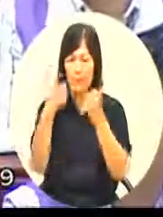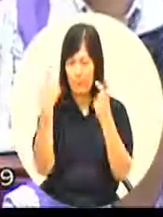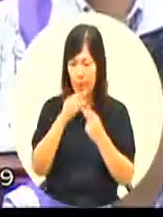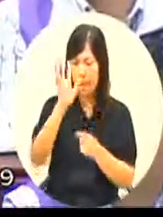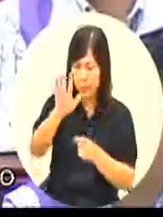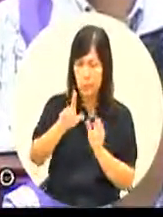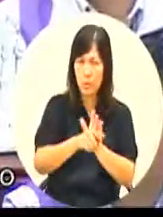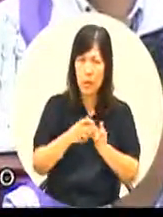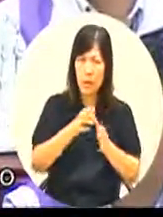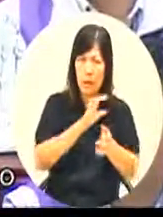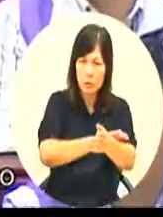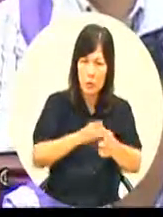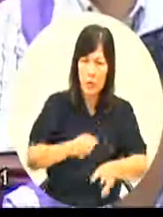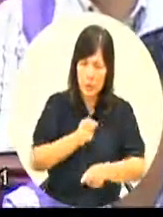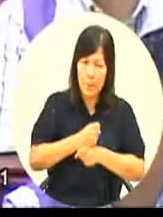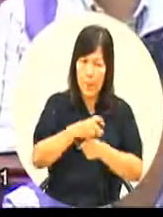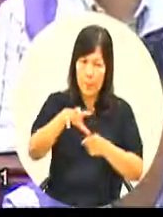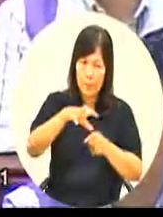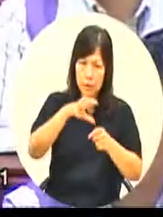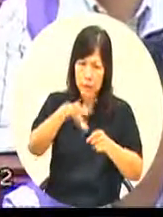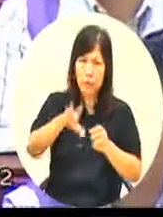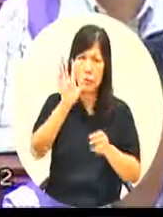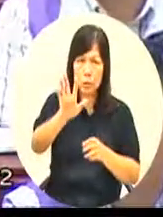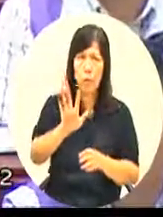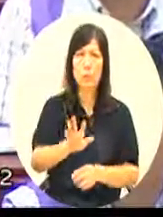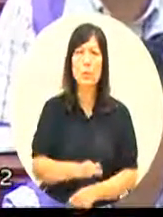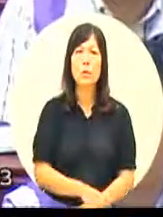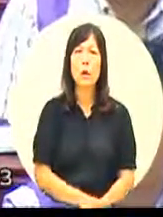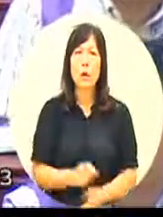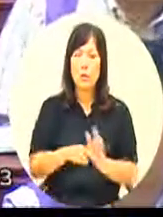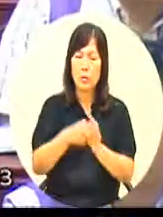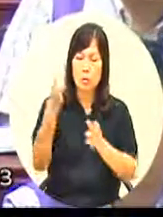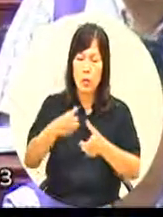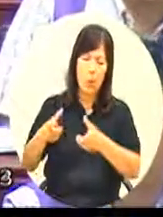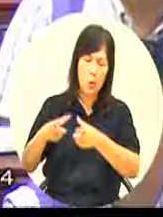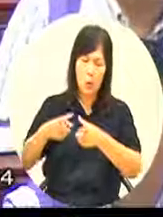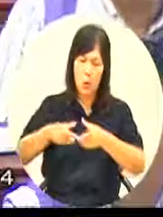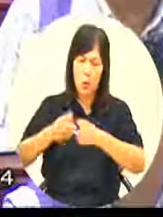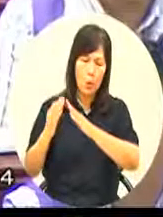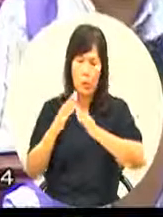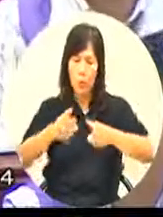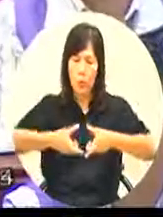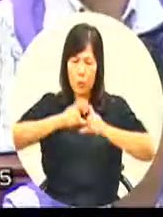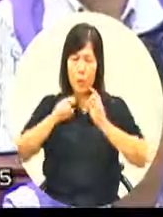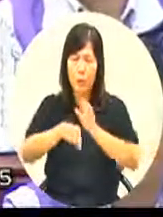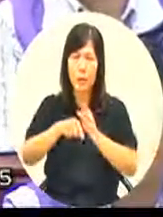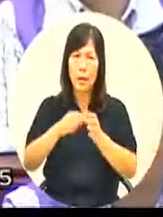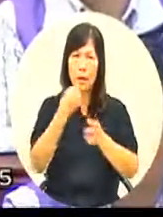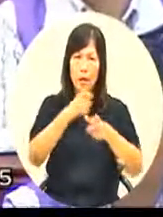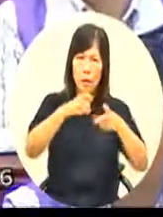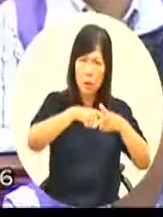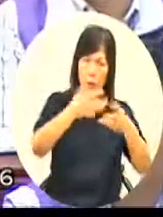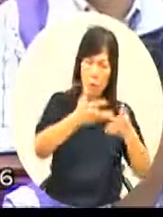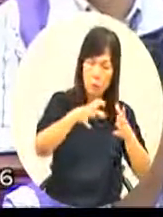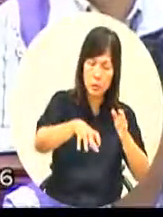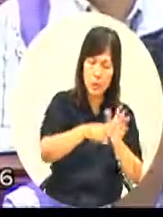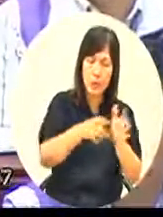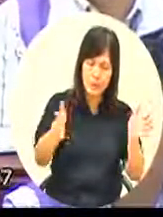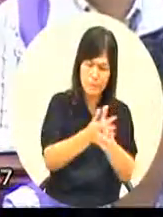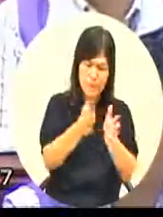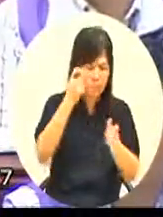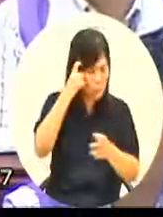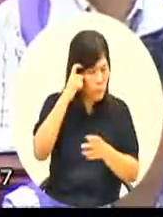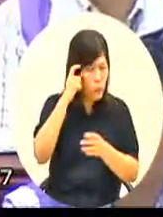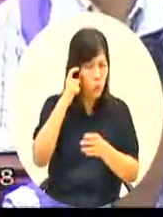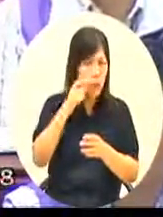营马场时代就有的。所以这个部分我们也会在整个复原过程中呢，跟公务局的养工处共同来思考